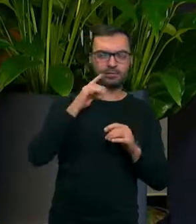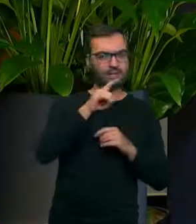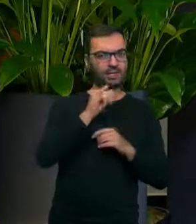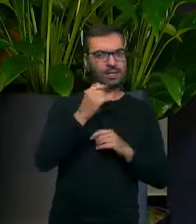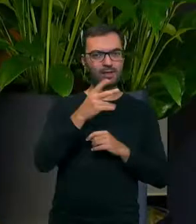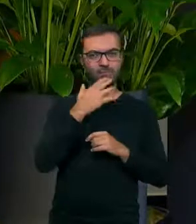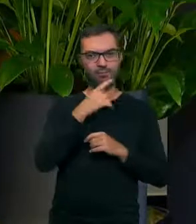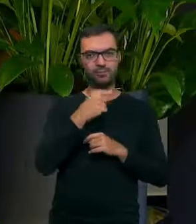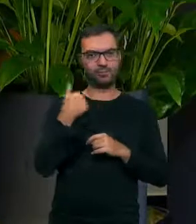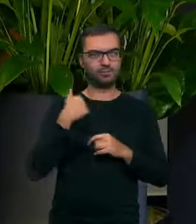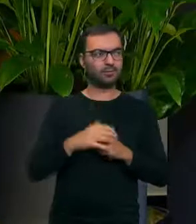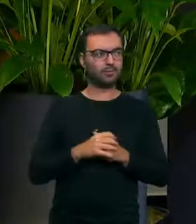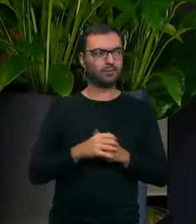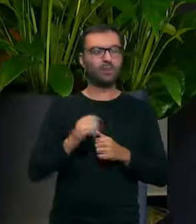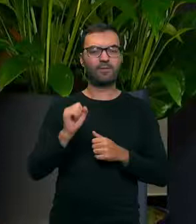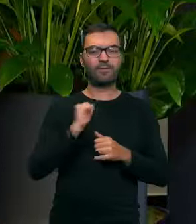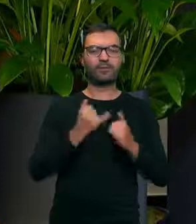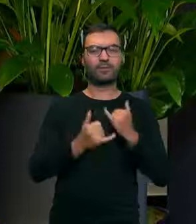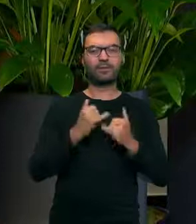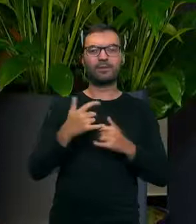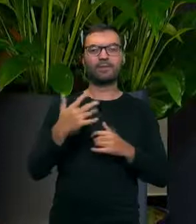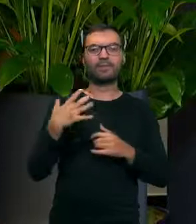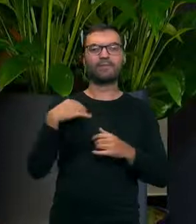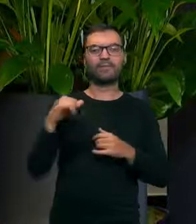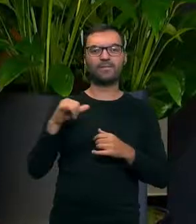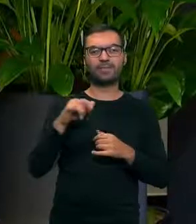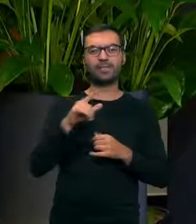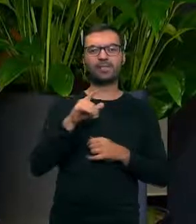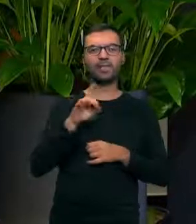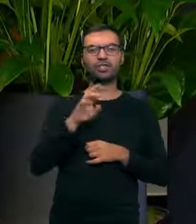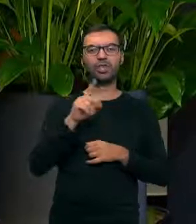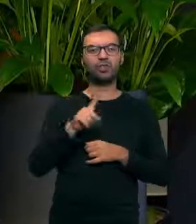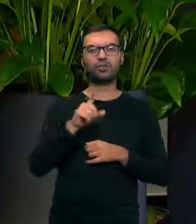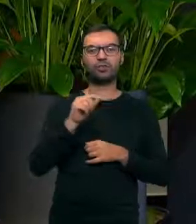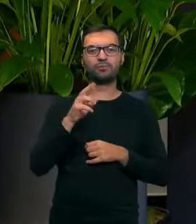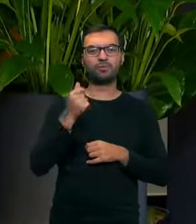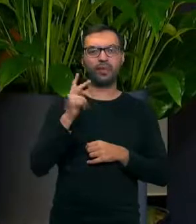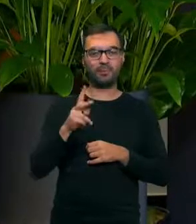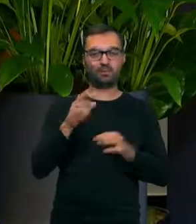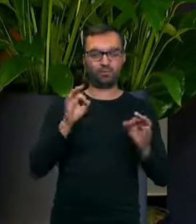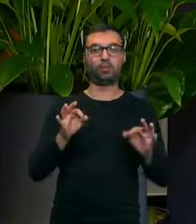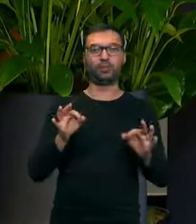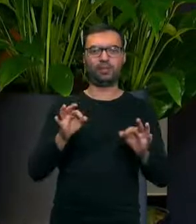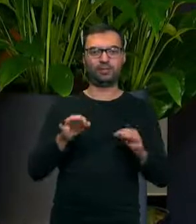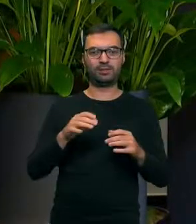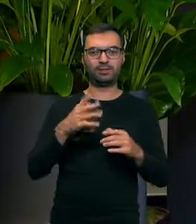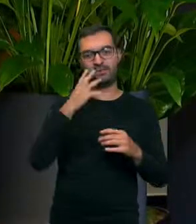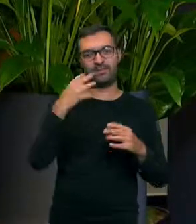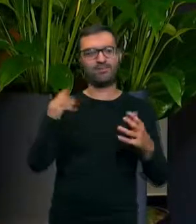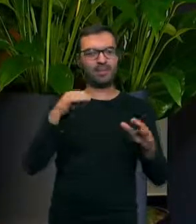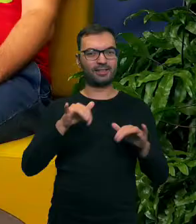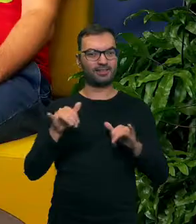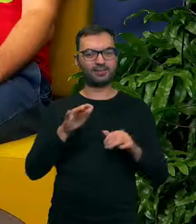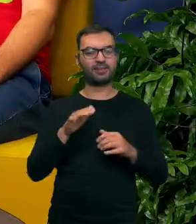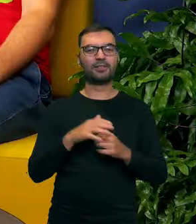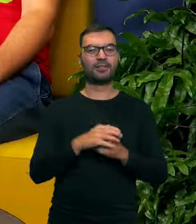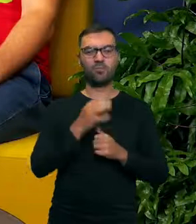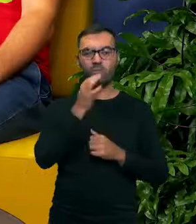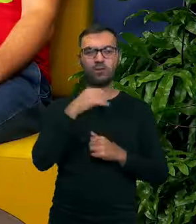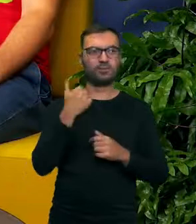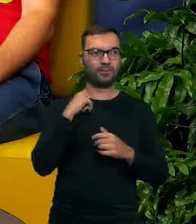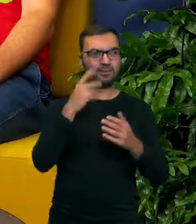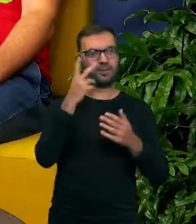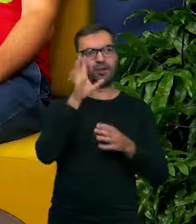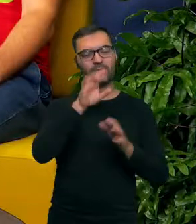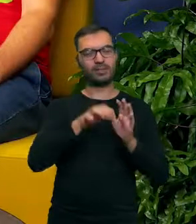ty Janek powiedziałeś, że właśnie fajnie by było, żeby rówieśnicy Grzegorza Przemyka współcześni ten film zobaczyli, żeby tę historię poznali. Wiesz